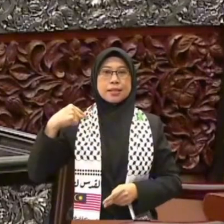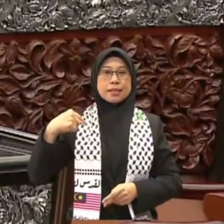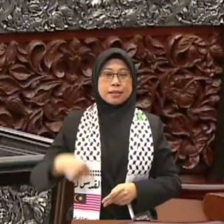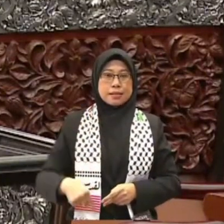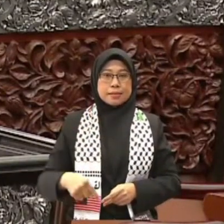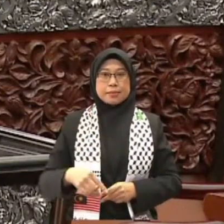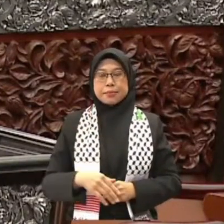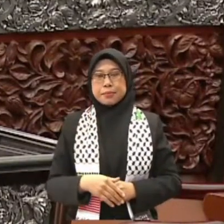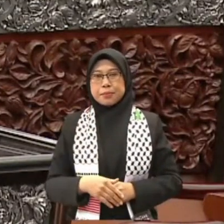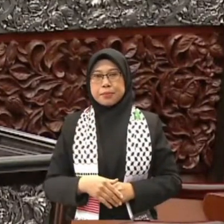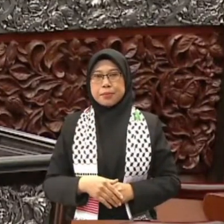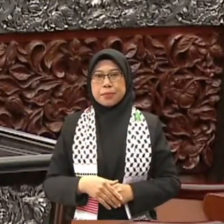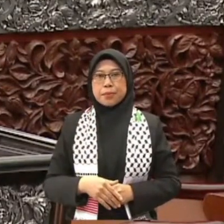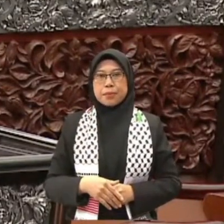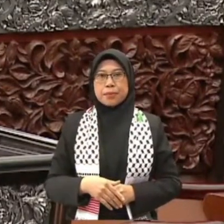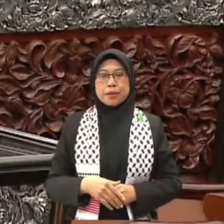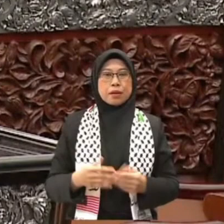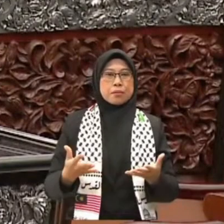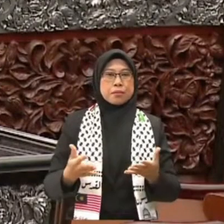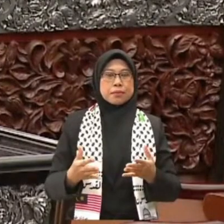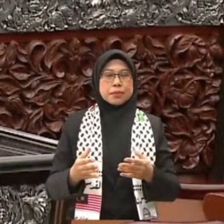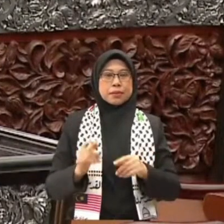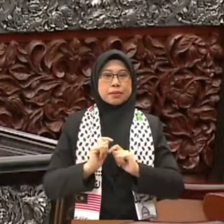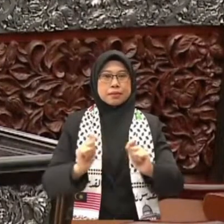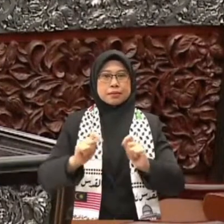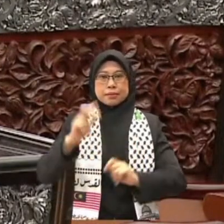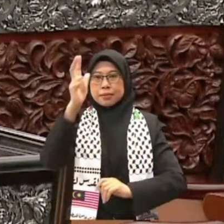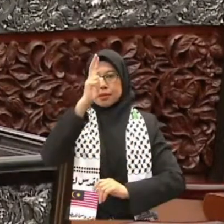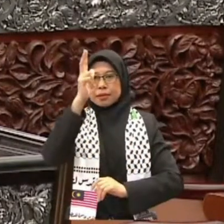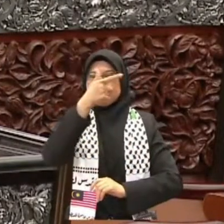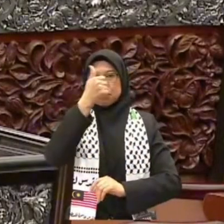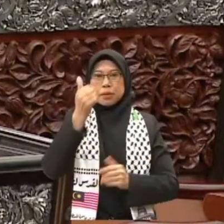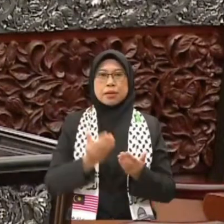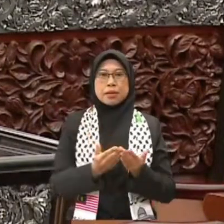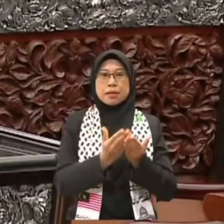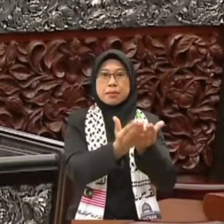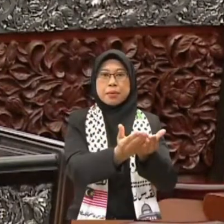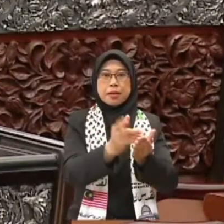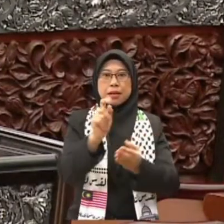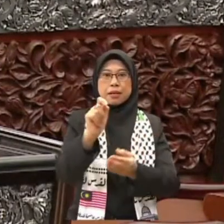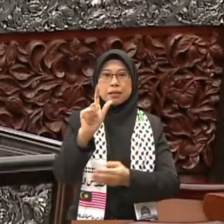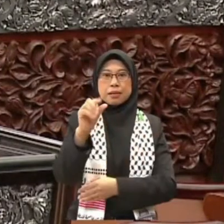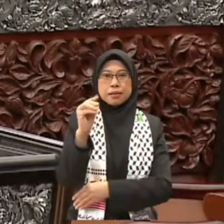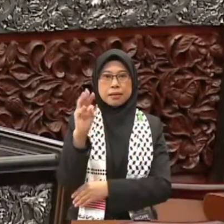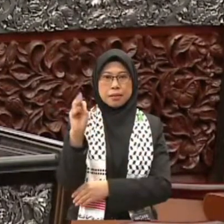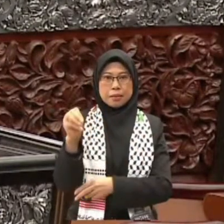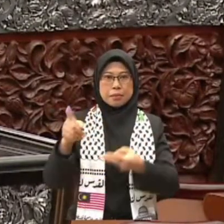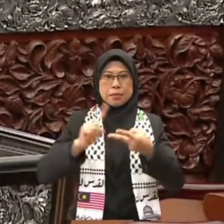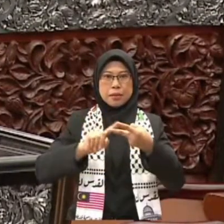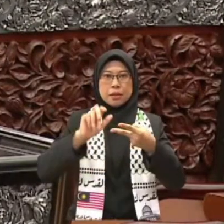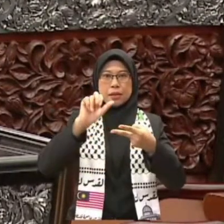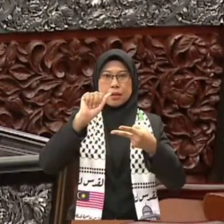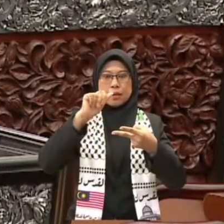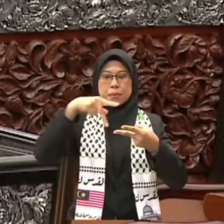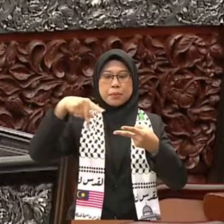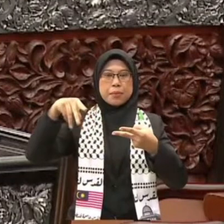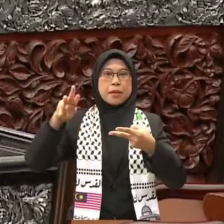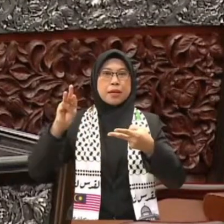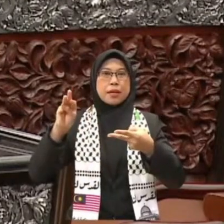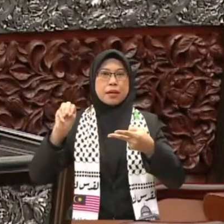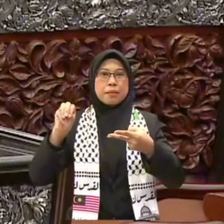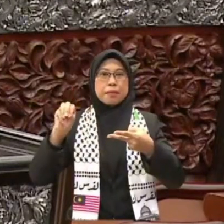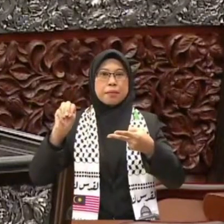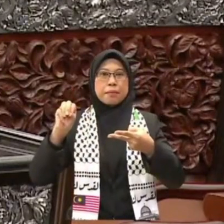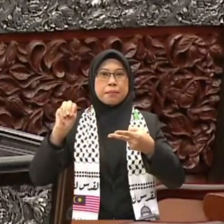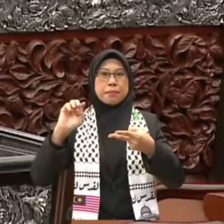pihak apa tu kerajaan secara tegas? Kerana kapal TADM dan juga kapal APMM yang ada di situ